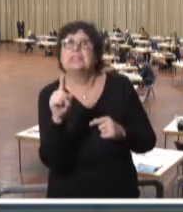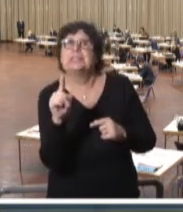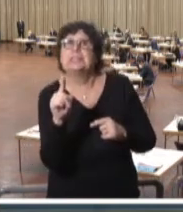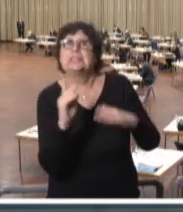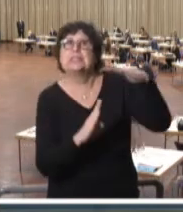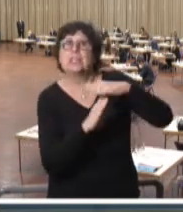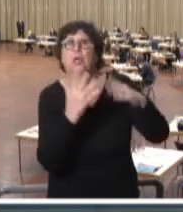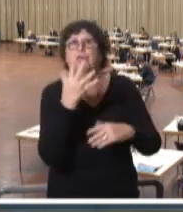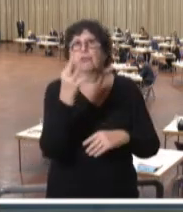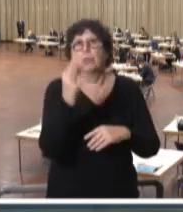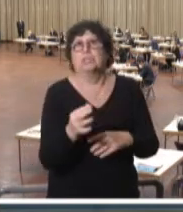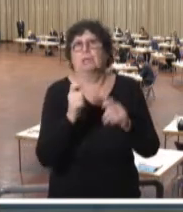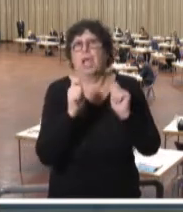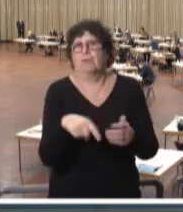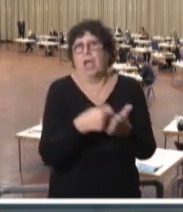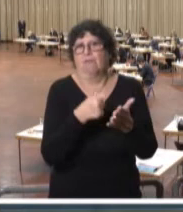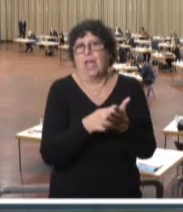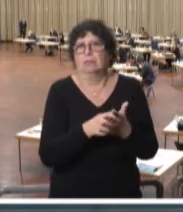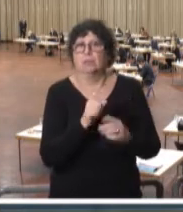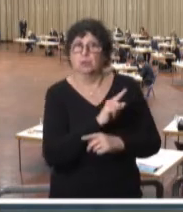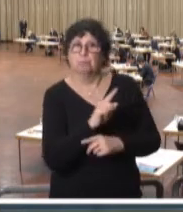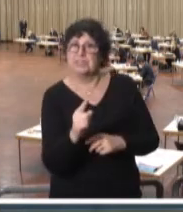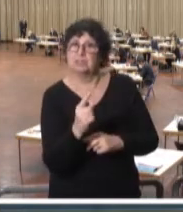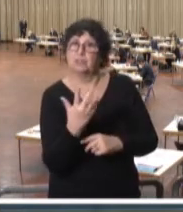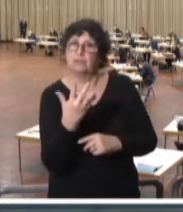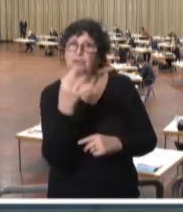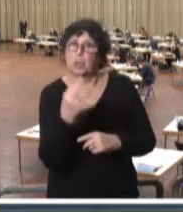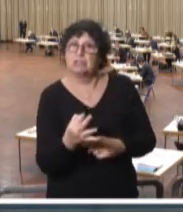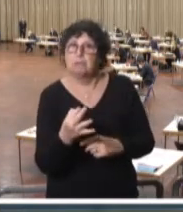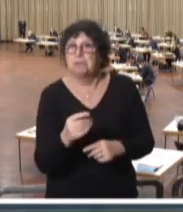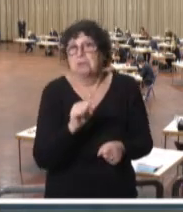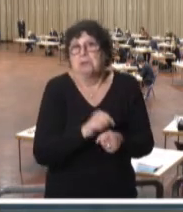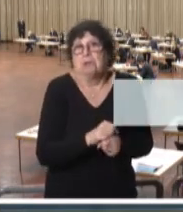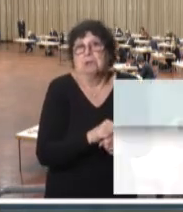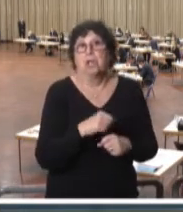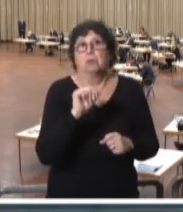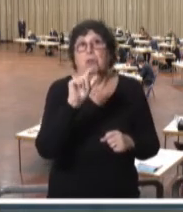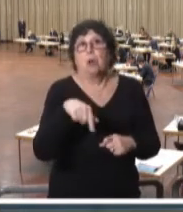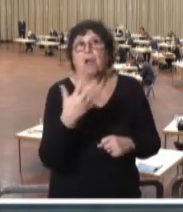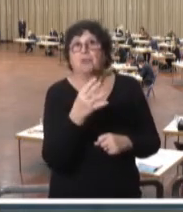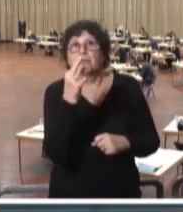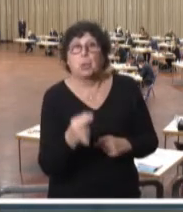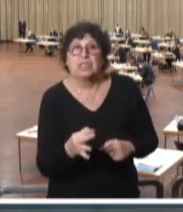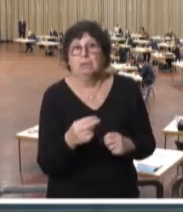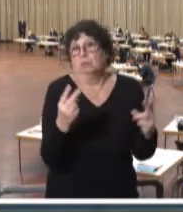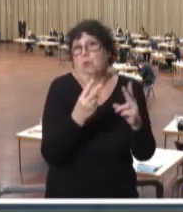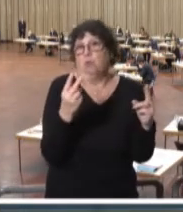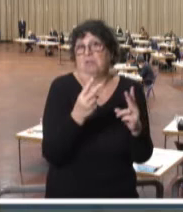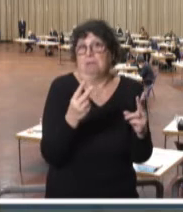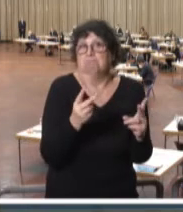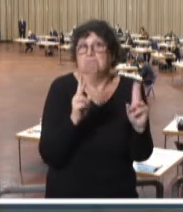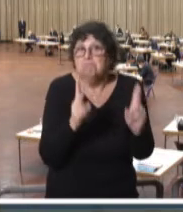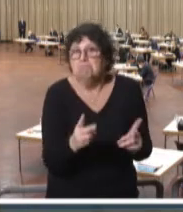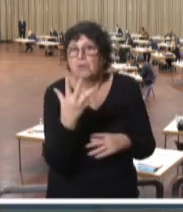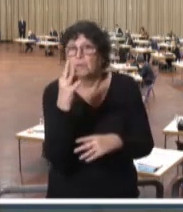des Auftragswertes und so weiter. Also bis zu 5%, das kann auch ein halbes Prozent sein, das ist auch in diesem Rahmen. In diese Richtung wird